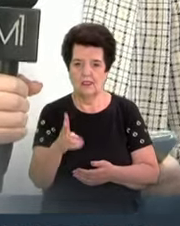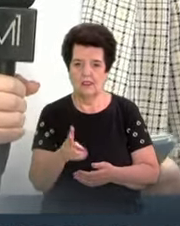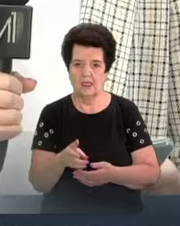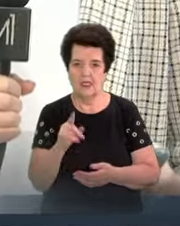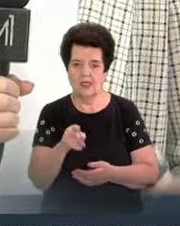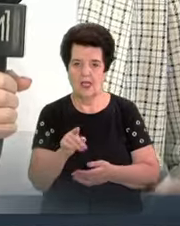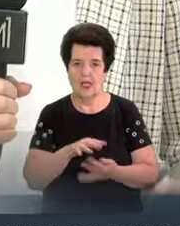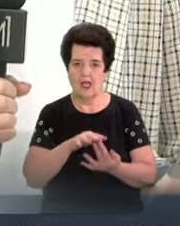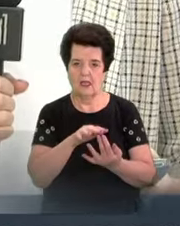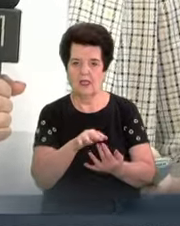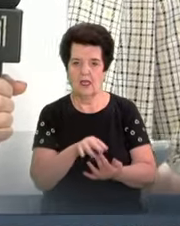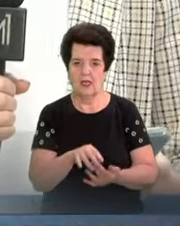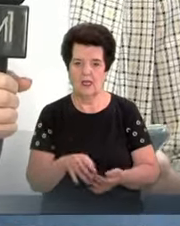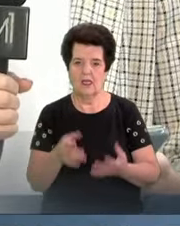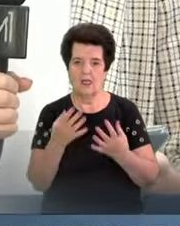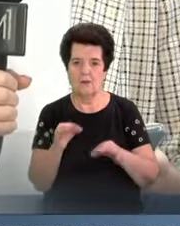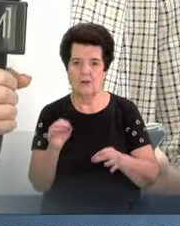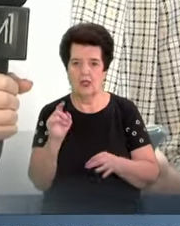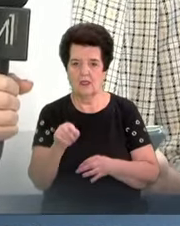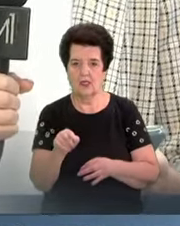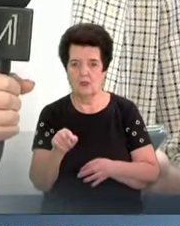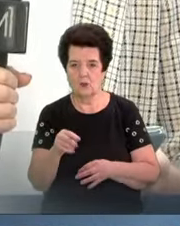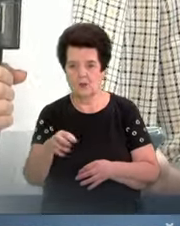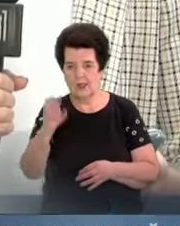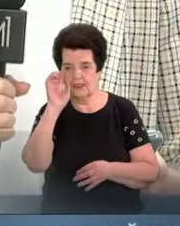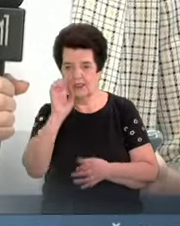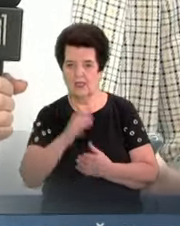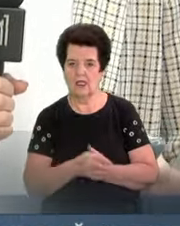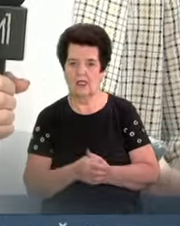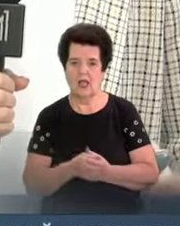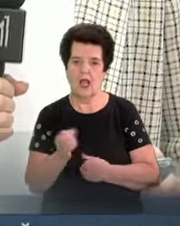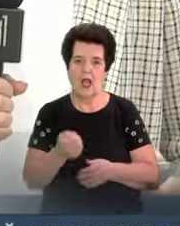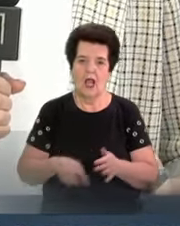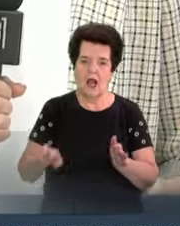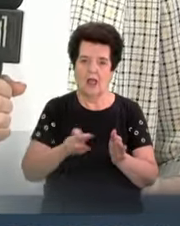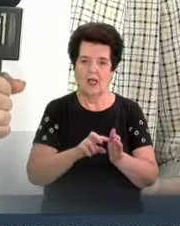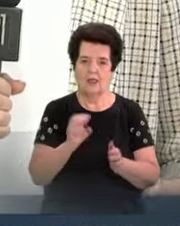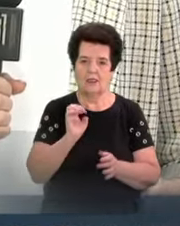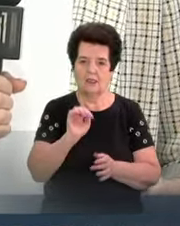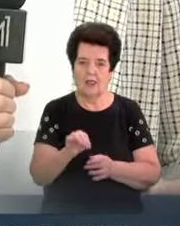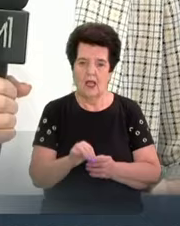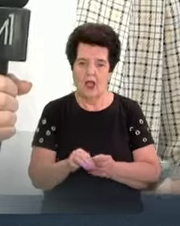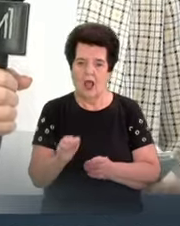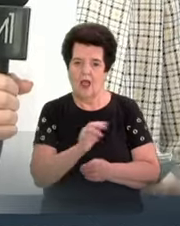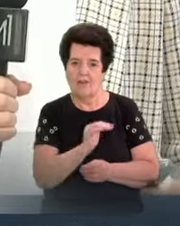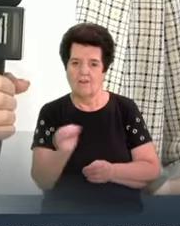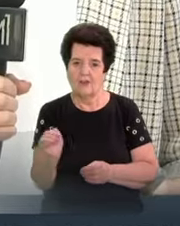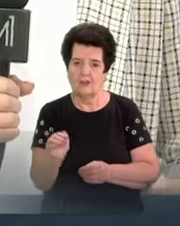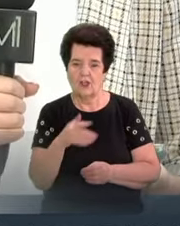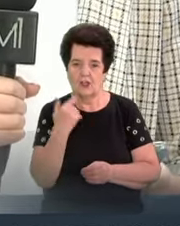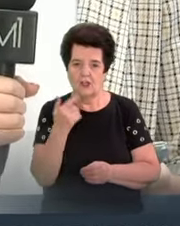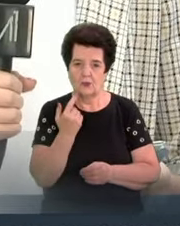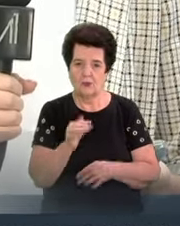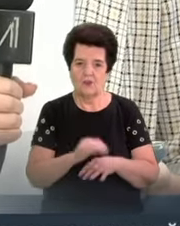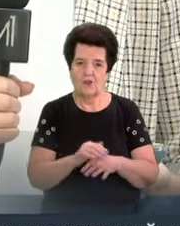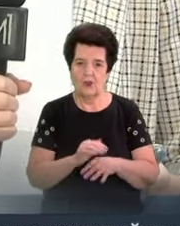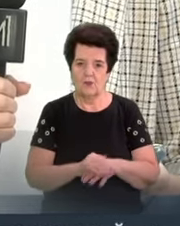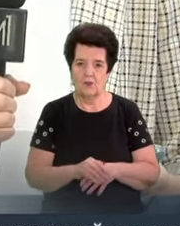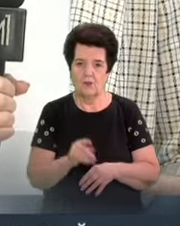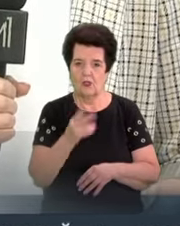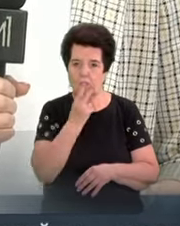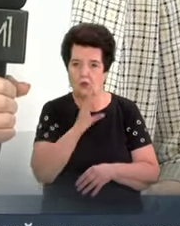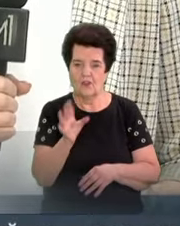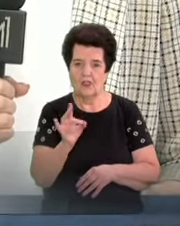de atac deliberat asupra vreunui stat aliat. Totodată, oficialul a reiterat faptul că nu vede